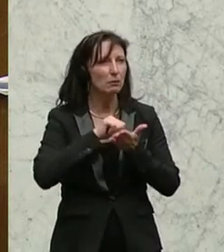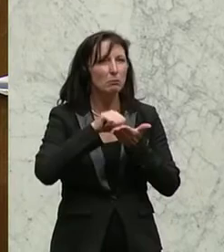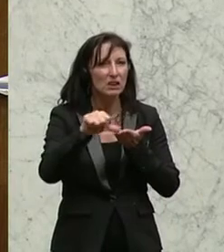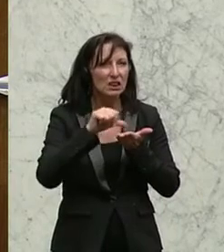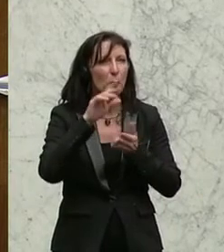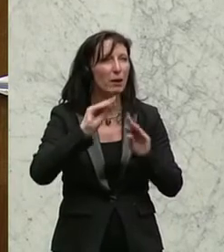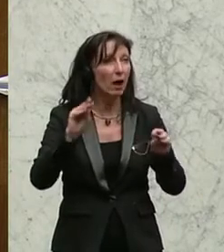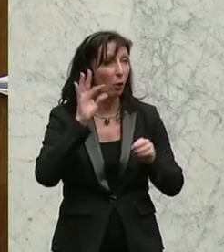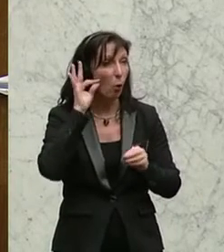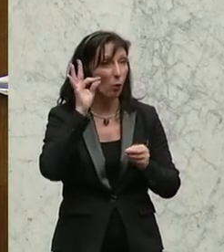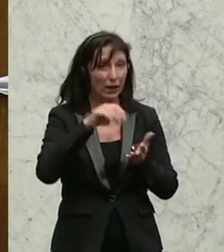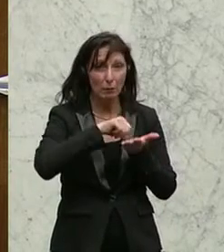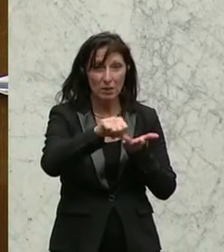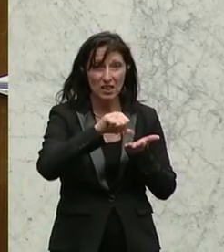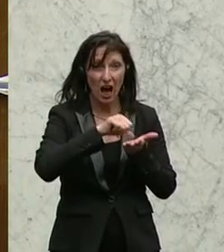Ausbildung der